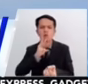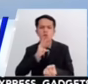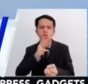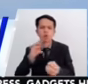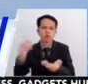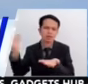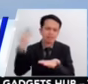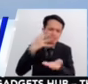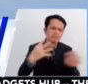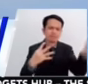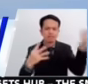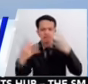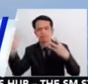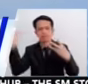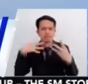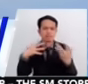lumalabas,